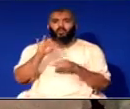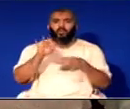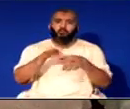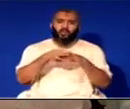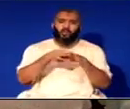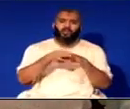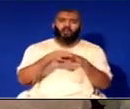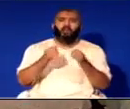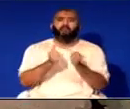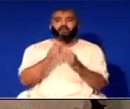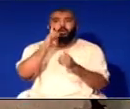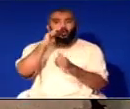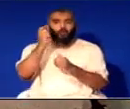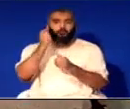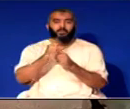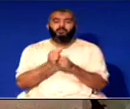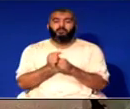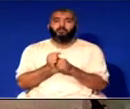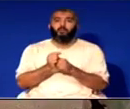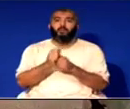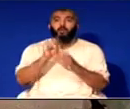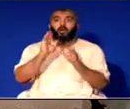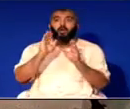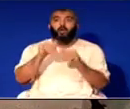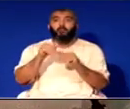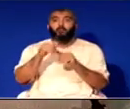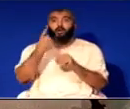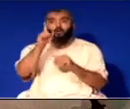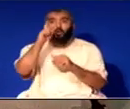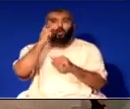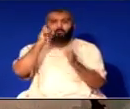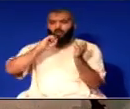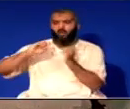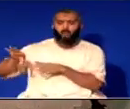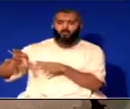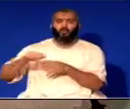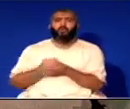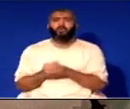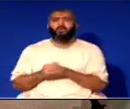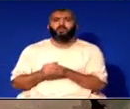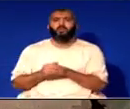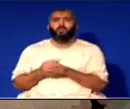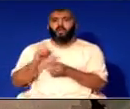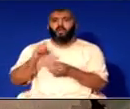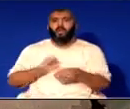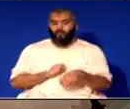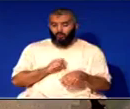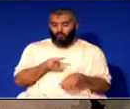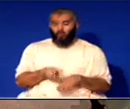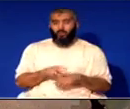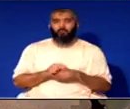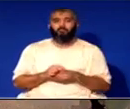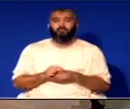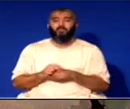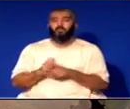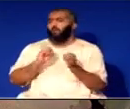التوأم، ما حوش عليهم، خلاهم ولا شهرين وراح. ما حوش عليهم نهائيا، ما ينفق، ما يحوش عليهم ما